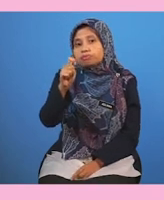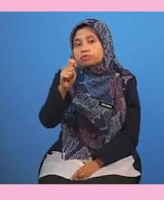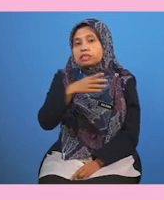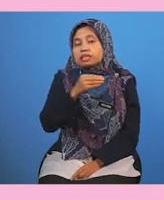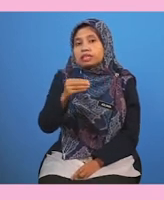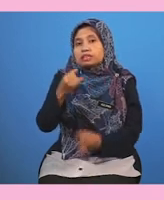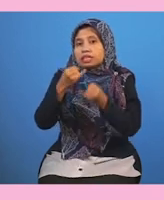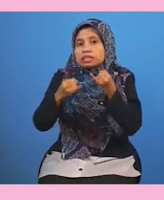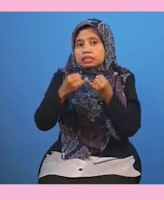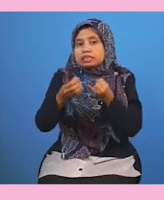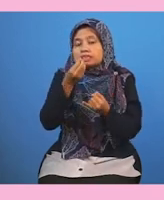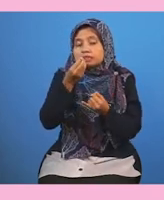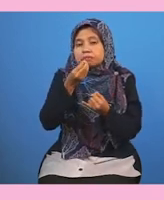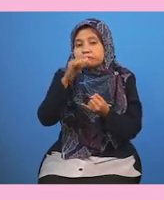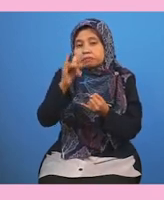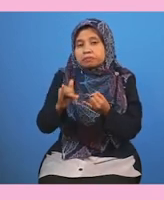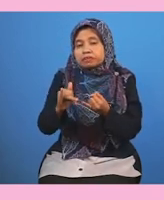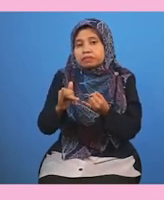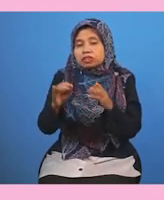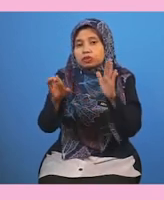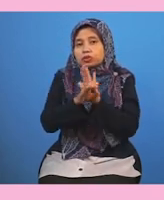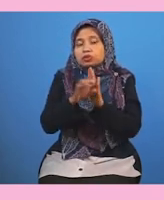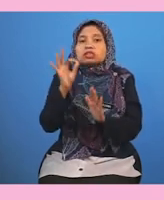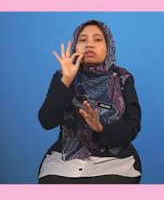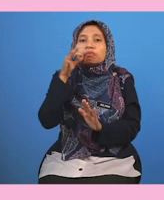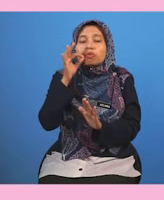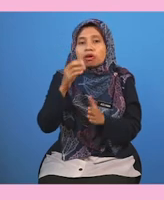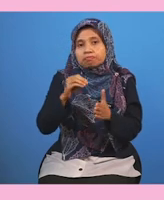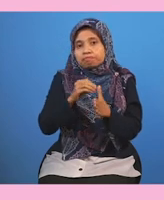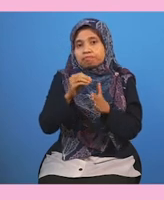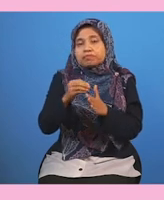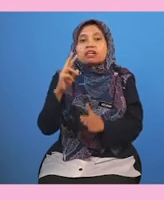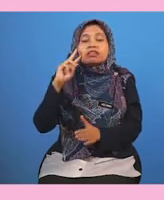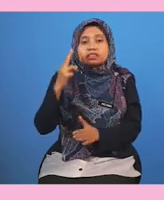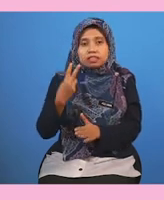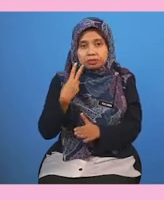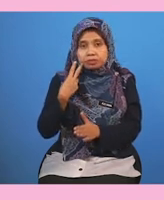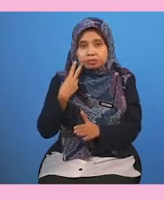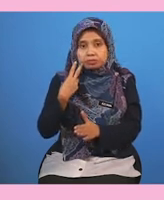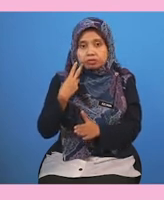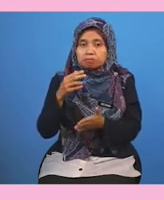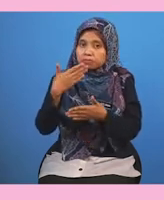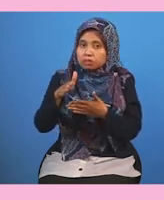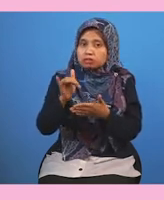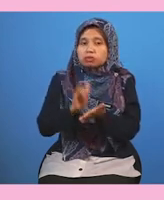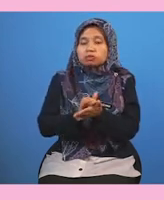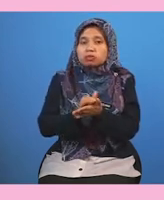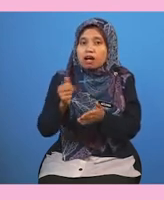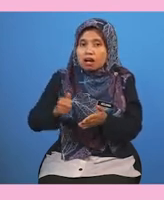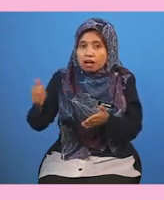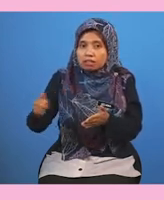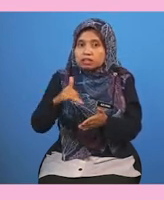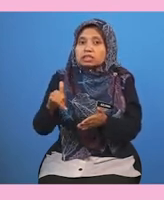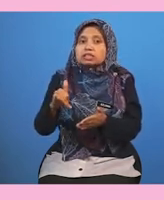akhir sekali makanan yang terdiri daripada buah atau sayur. Manakala peralatan yang